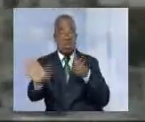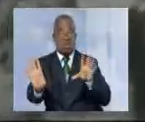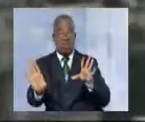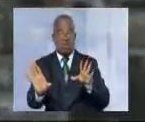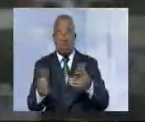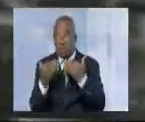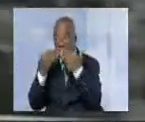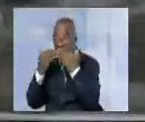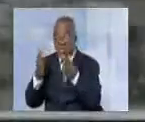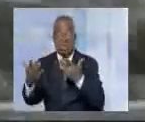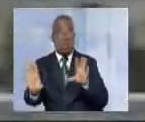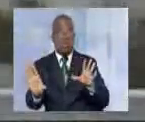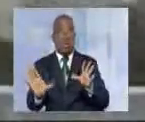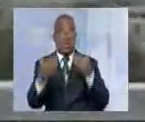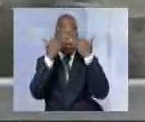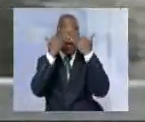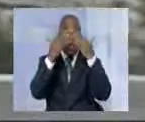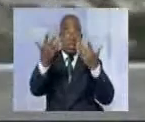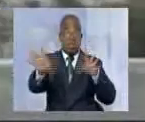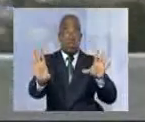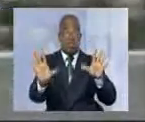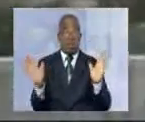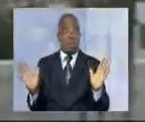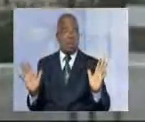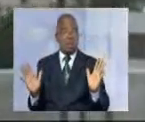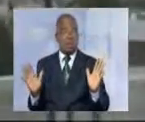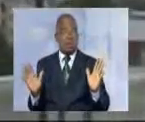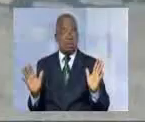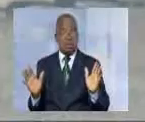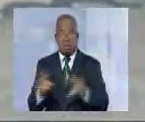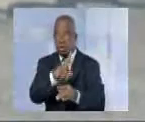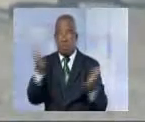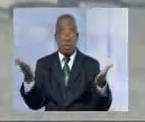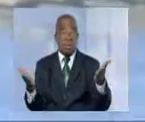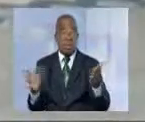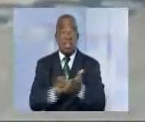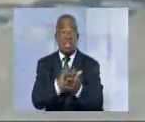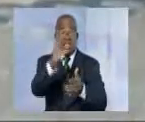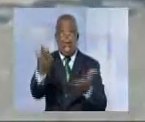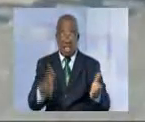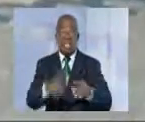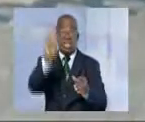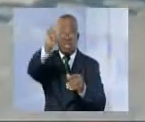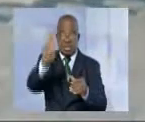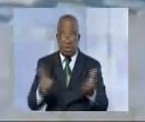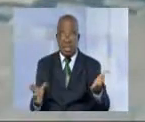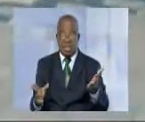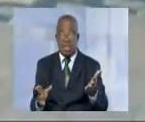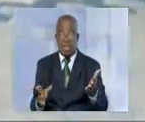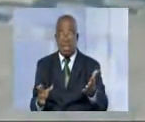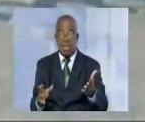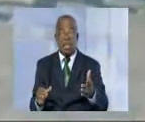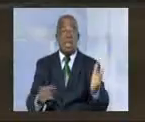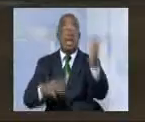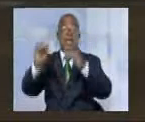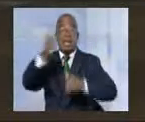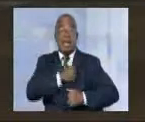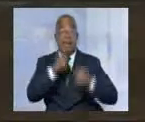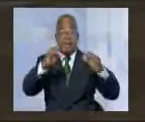qu'il utilisait des armes chimiques mortelles telles que le gaz sarin contre les rebelles. De son côté, affaibli par la démission de